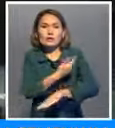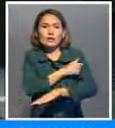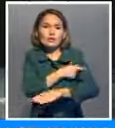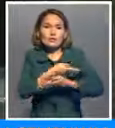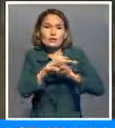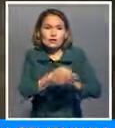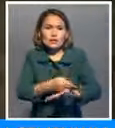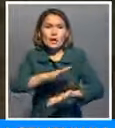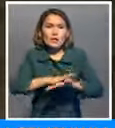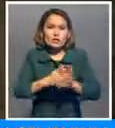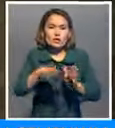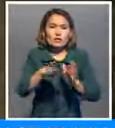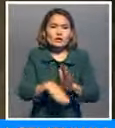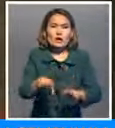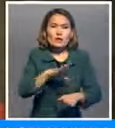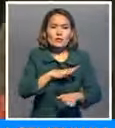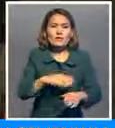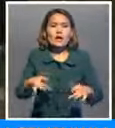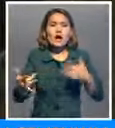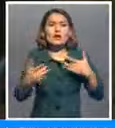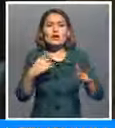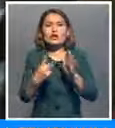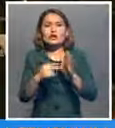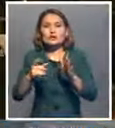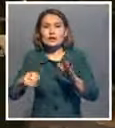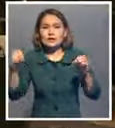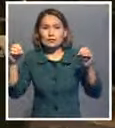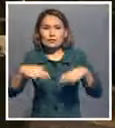Жалпы әйгілі оңтүстік кореялық 4 Minute тобының концертіне 700-дей адам жиналған болатын.